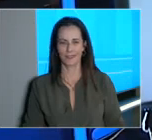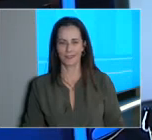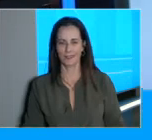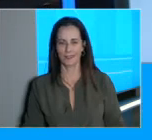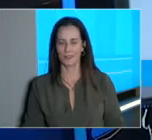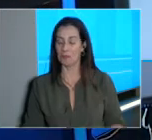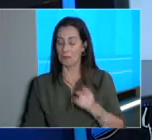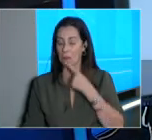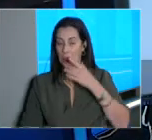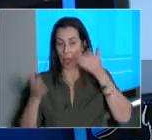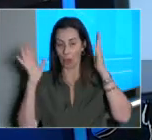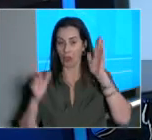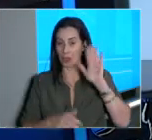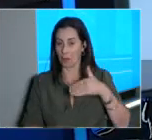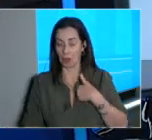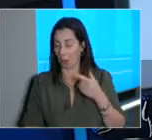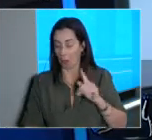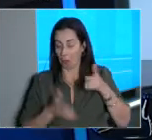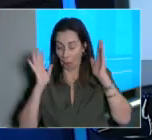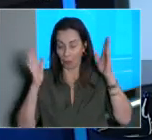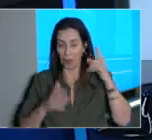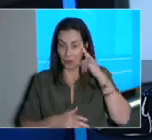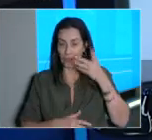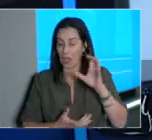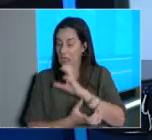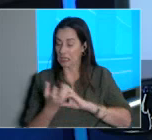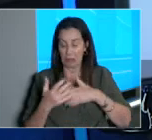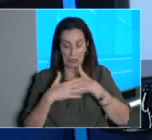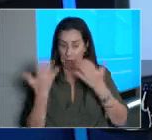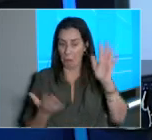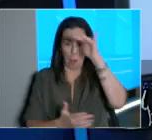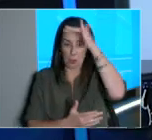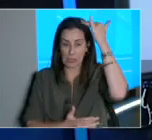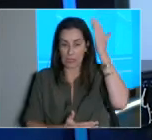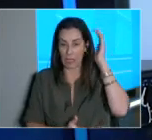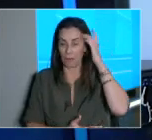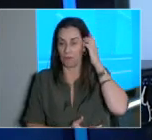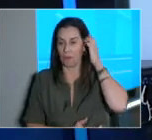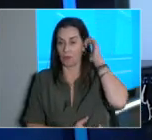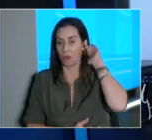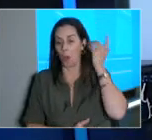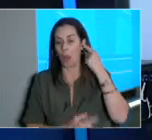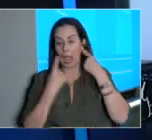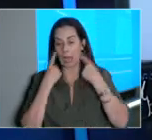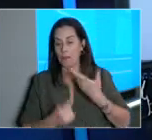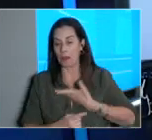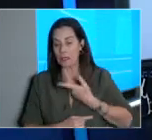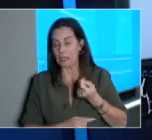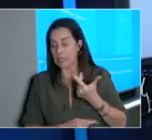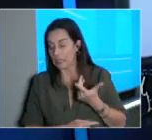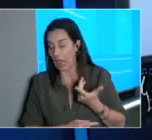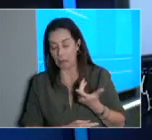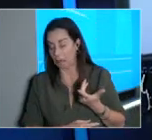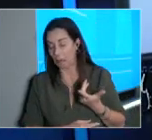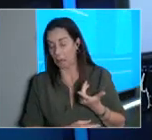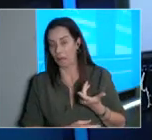אסתי לא התרגשה מהסרטון הזה, אני חייב להגיד לך שברמה אישית גם אני לא, אני חושב שהשרה הייתה שרה מוגזמת, אולי הציבור החרדי מקבל את זה בצורה קצת הרבה